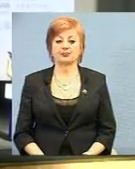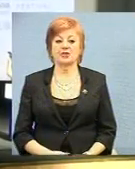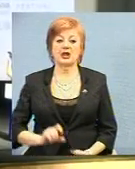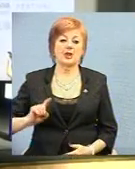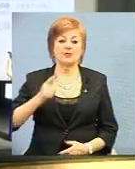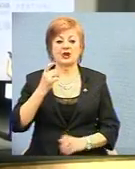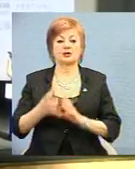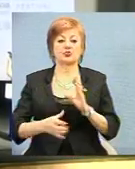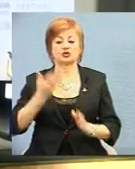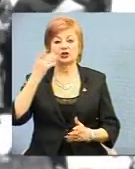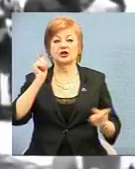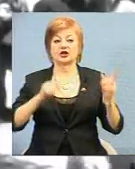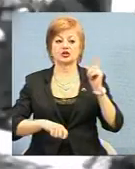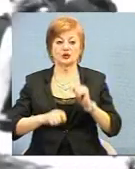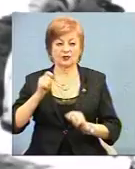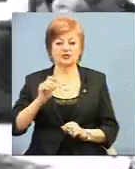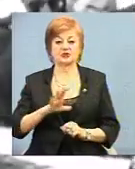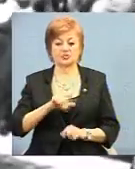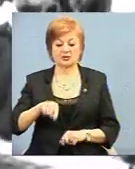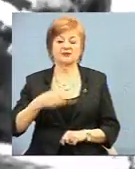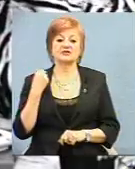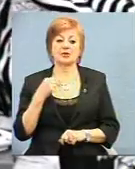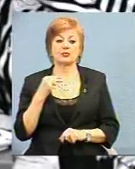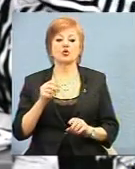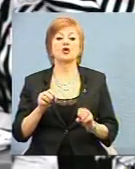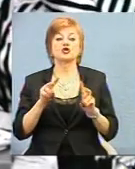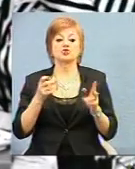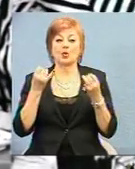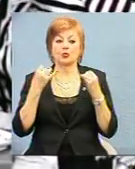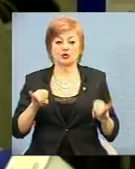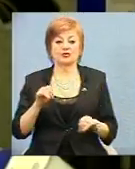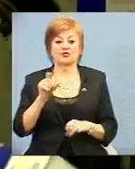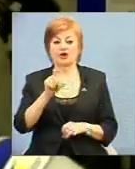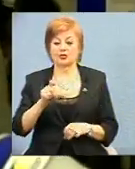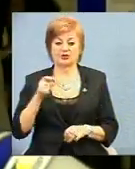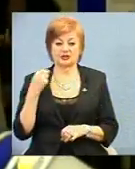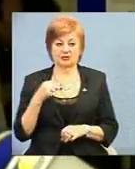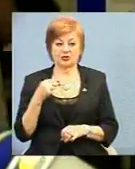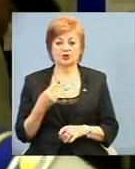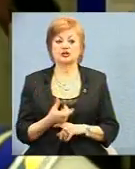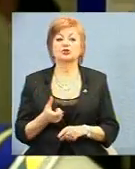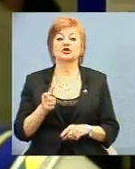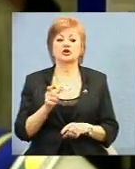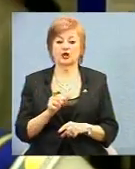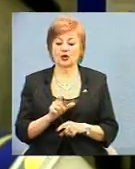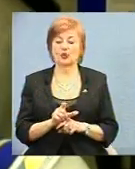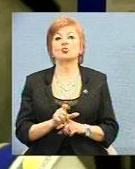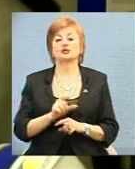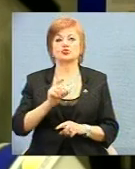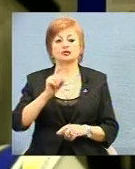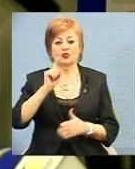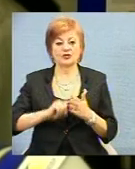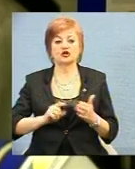Перший міжнародний кінофестиваль «ЗІВ» відбувся в обласному центрі. Чим дивували запорізьких глядачів? Я впевнений, що дуже багато хороших фільмів, тому що до